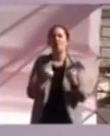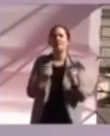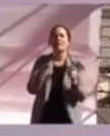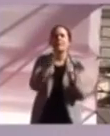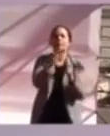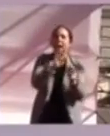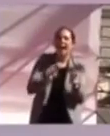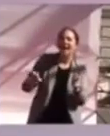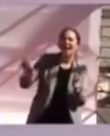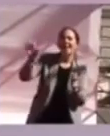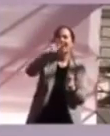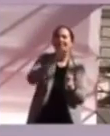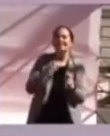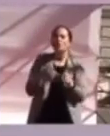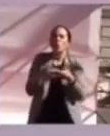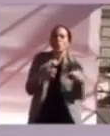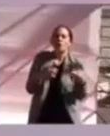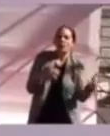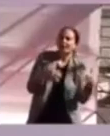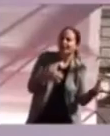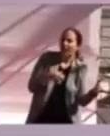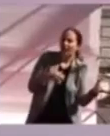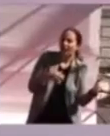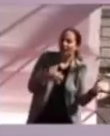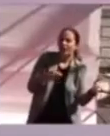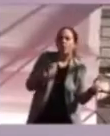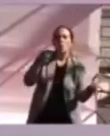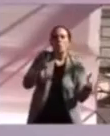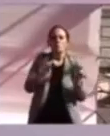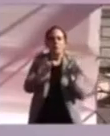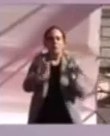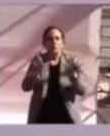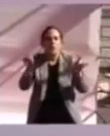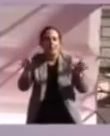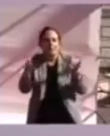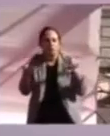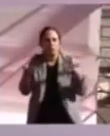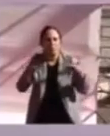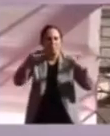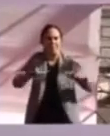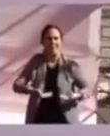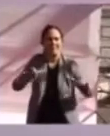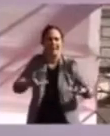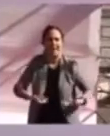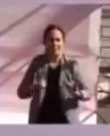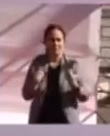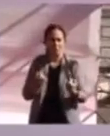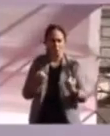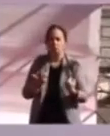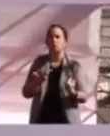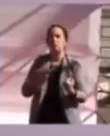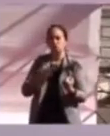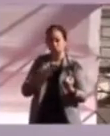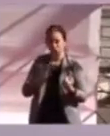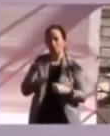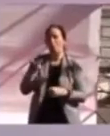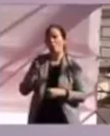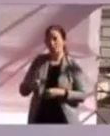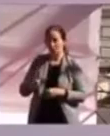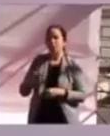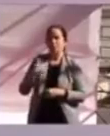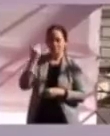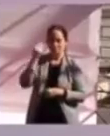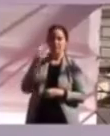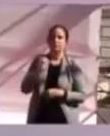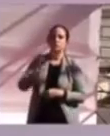di più determinate zone dove vive quelli di inquinamento sono più pesanti un rapporto non c'è rapporto io penso di sì ma non per cercare un